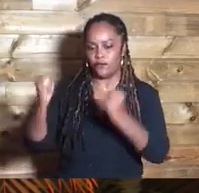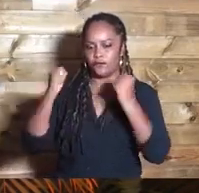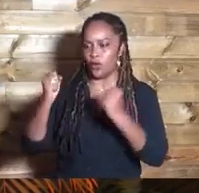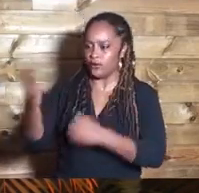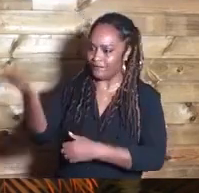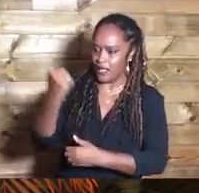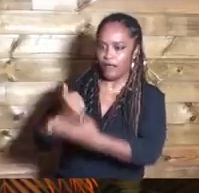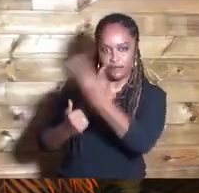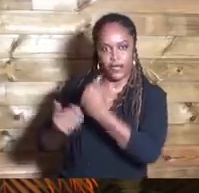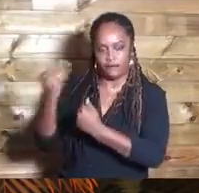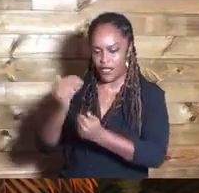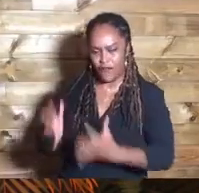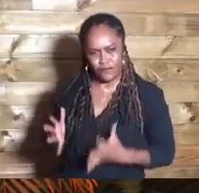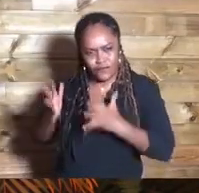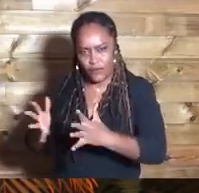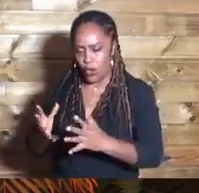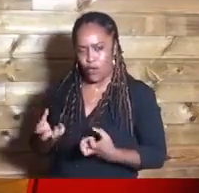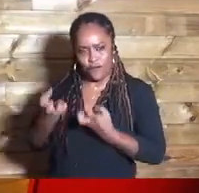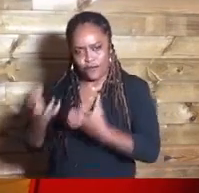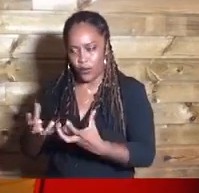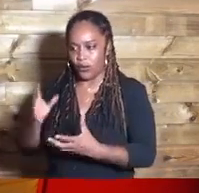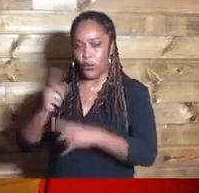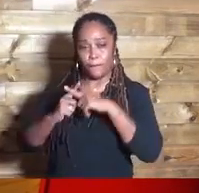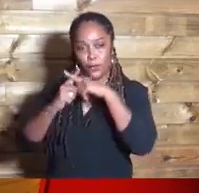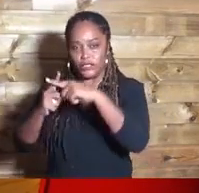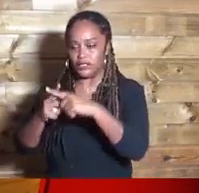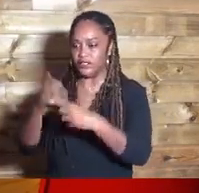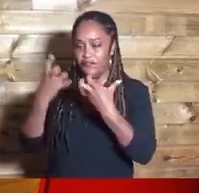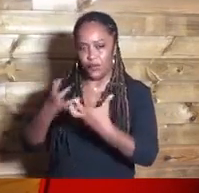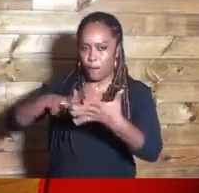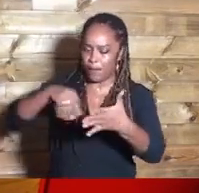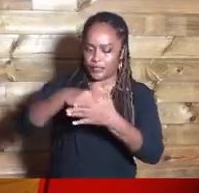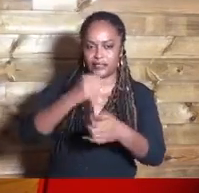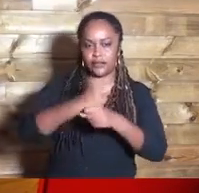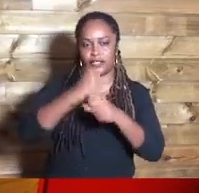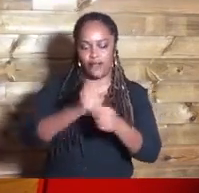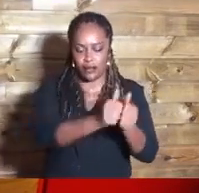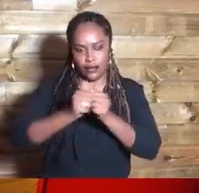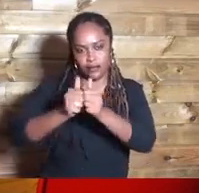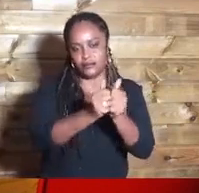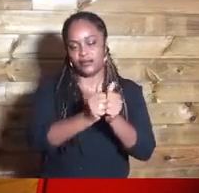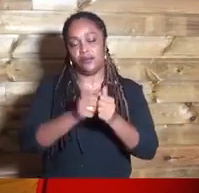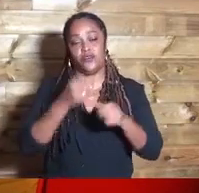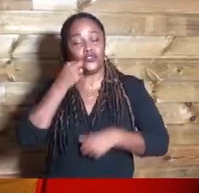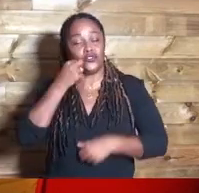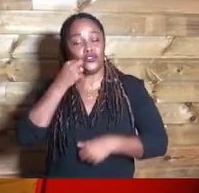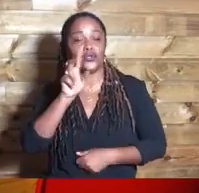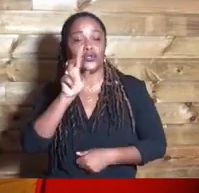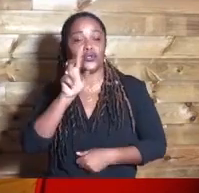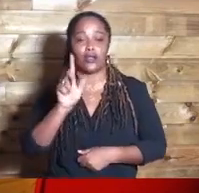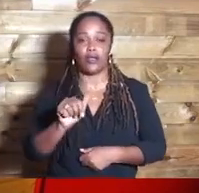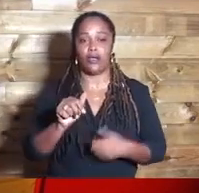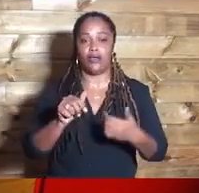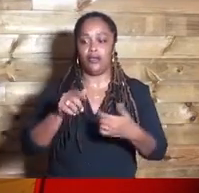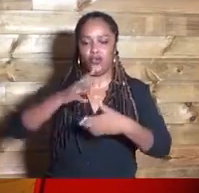bonne volonté, afin de participer au travail collectif, en étant sûr que le collectif veillera